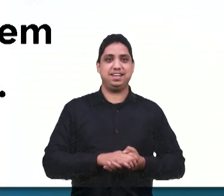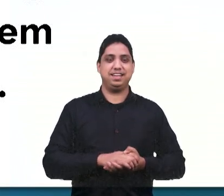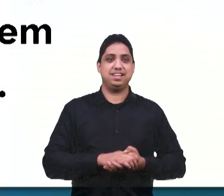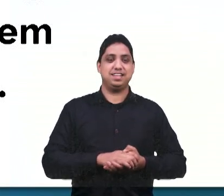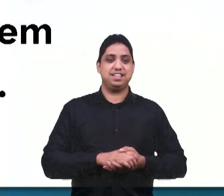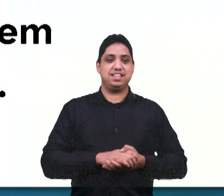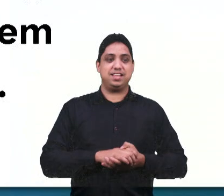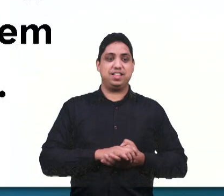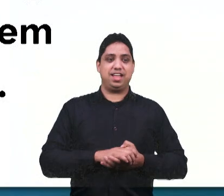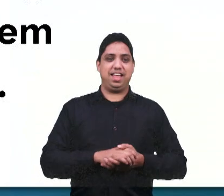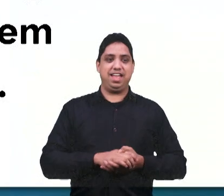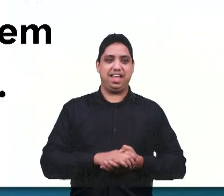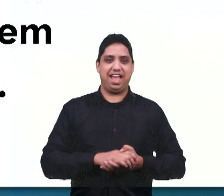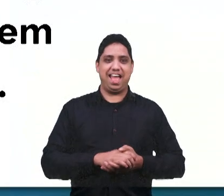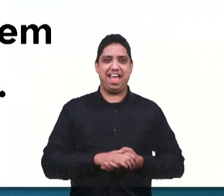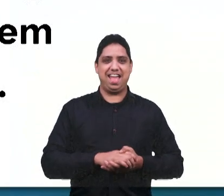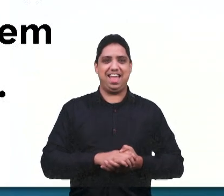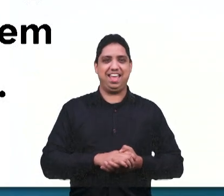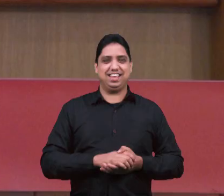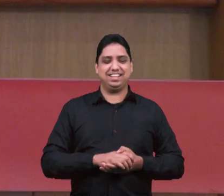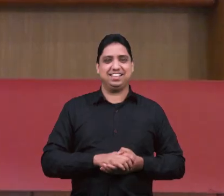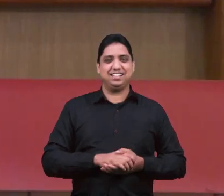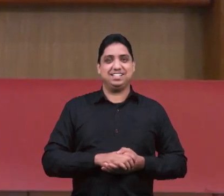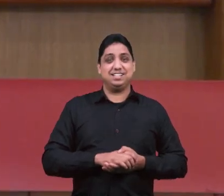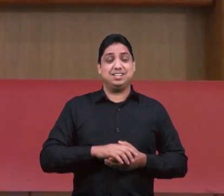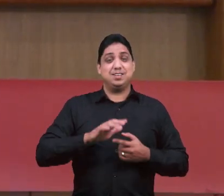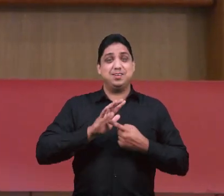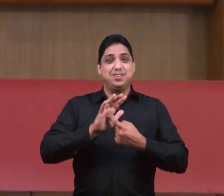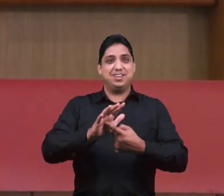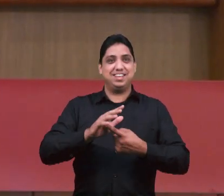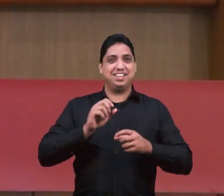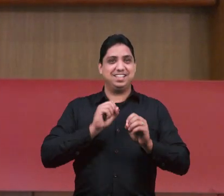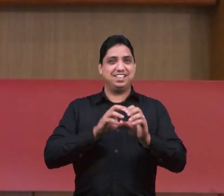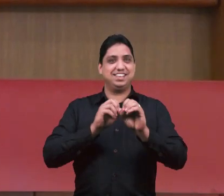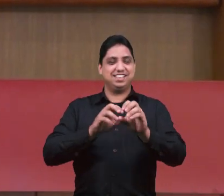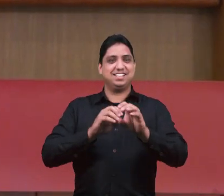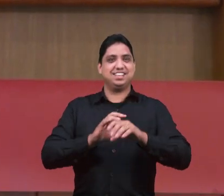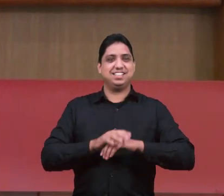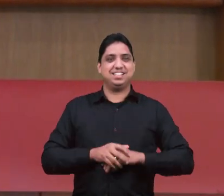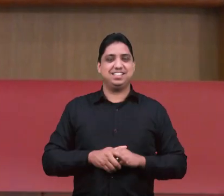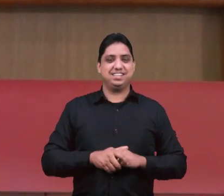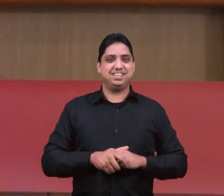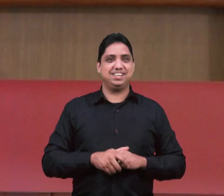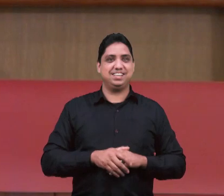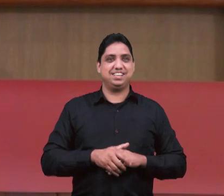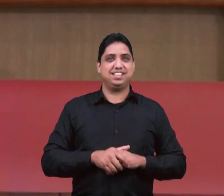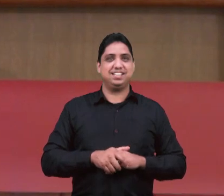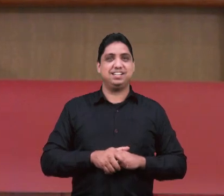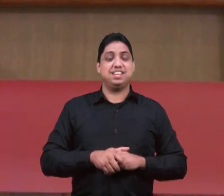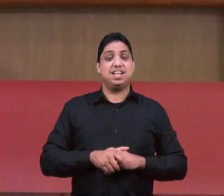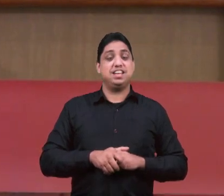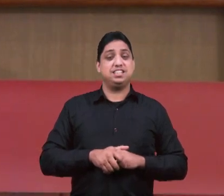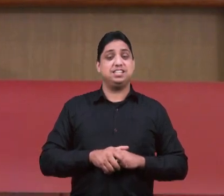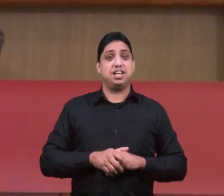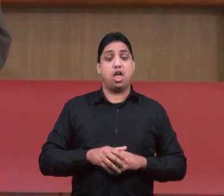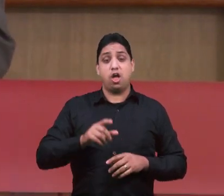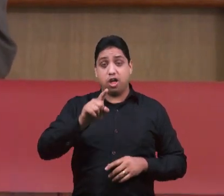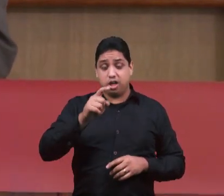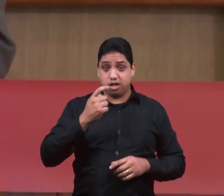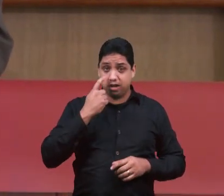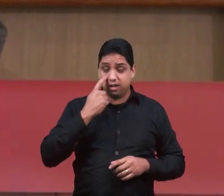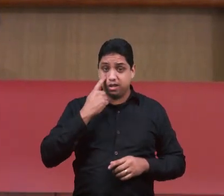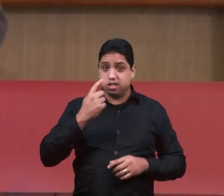Quels sont les enseignements pratiques, n'est-ce pas? Quels sont les enseignements? Nous ne pouvons